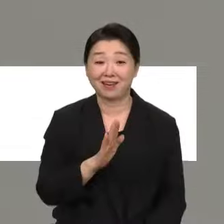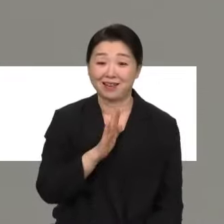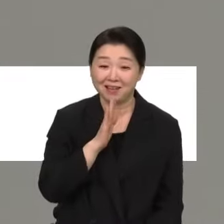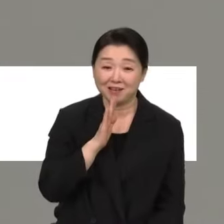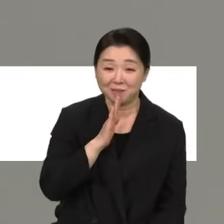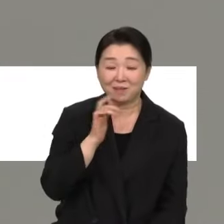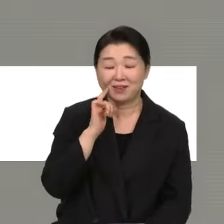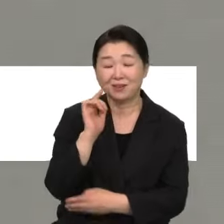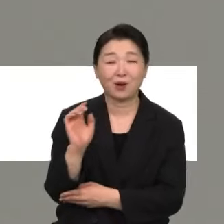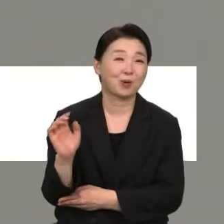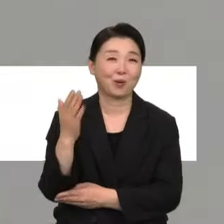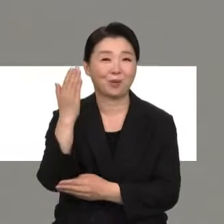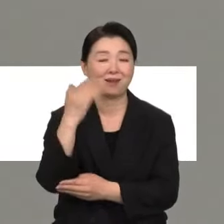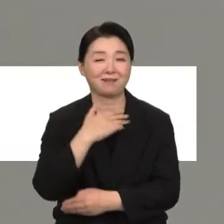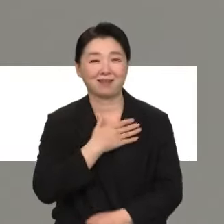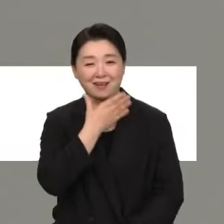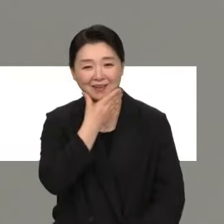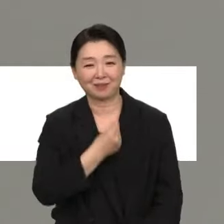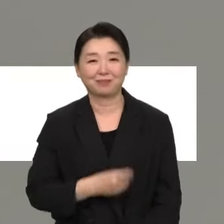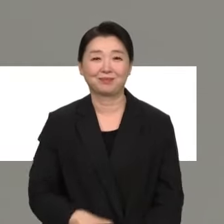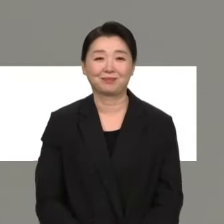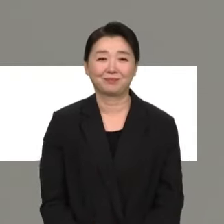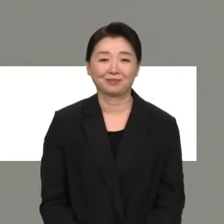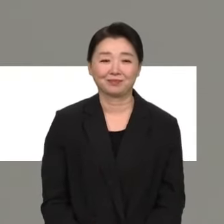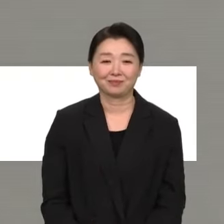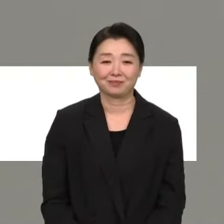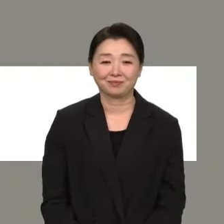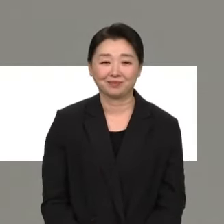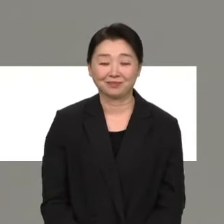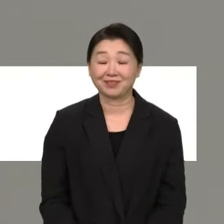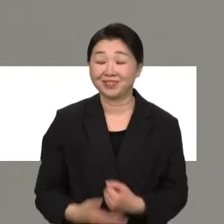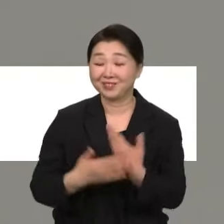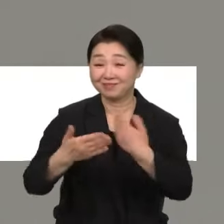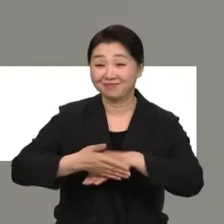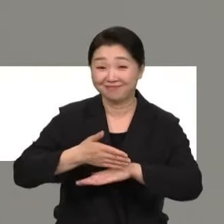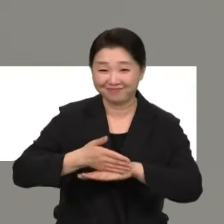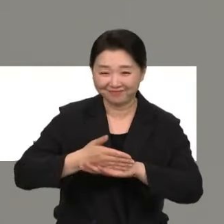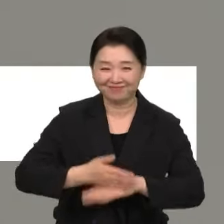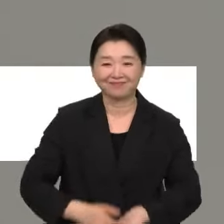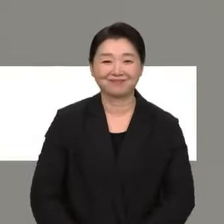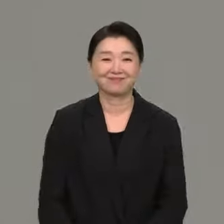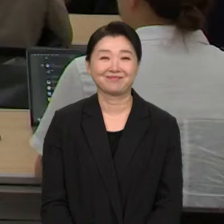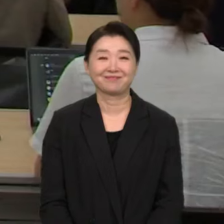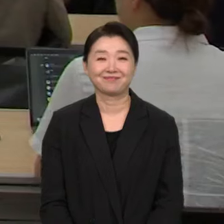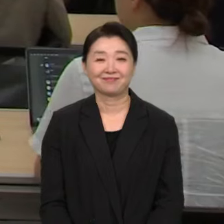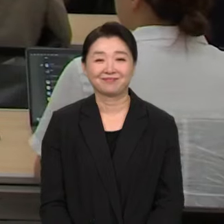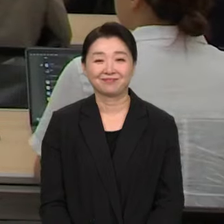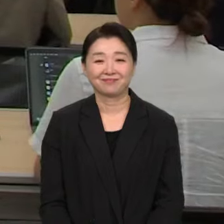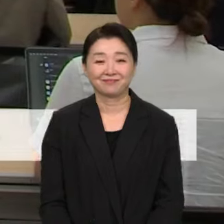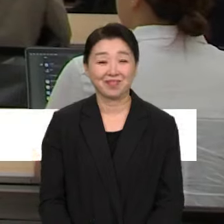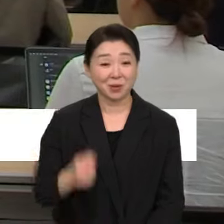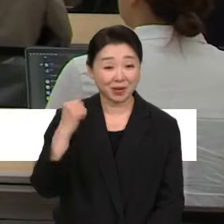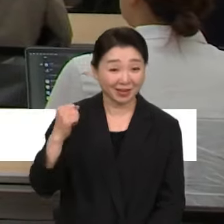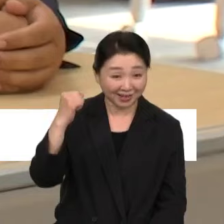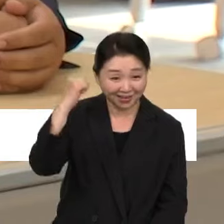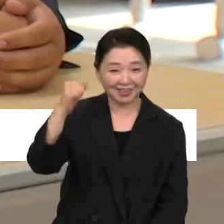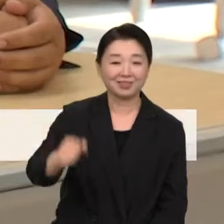정말 영감이고 정말 행복합니다. 정말 응원해주셔서 감사합니다.